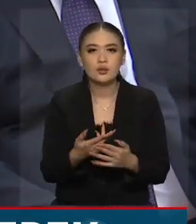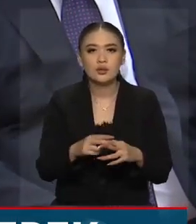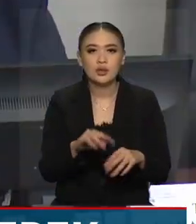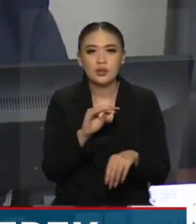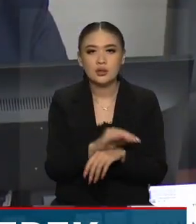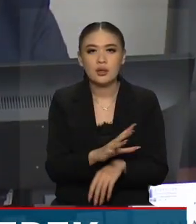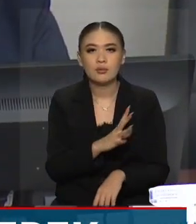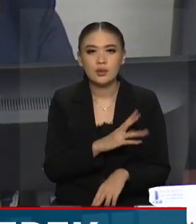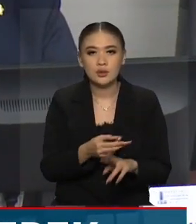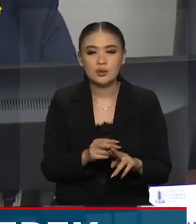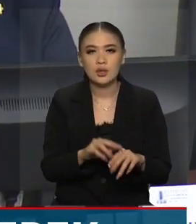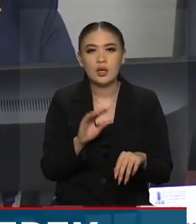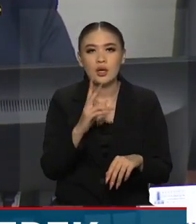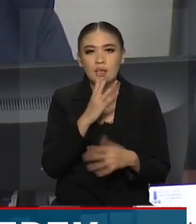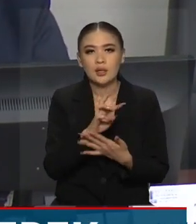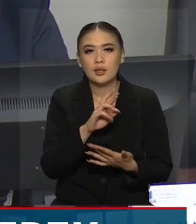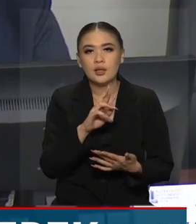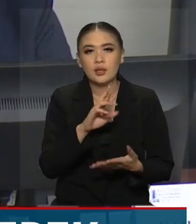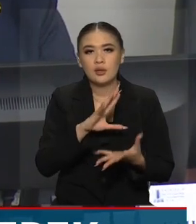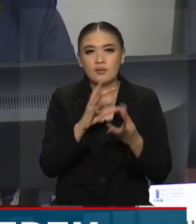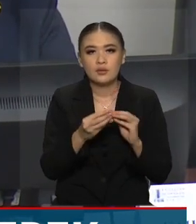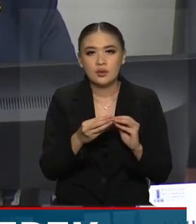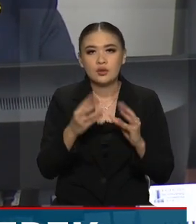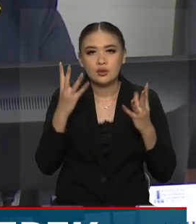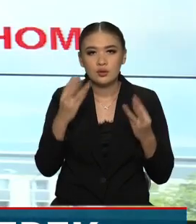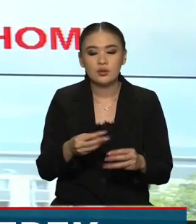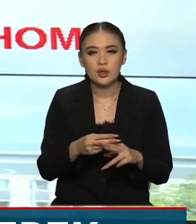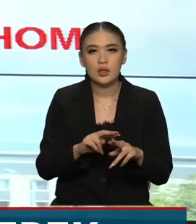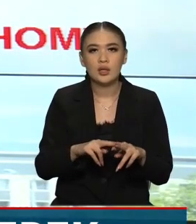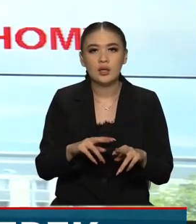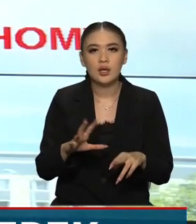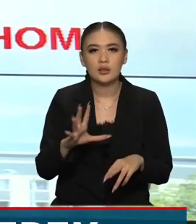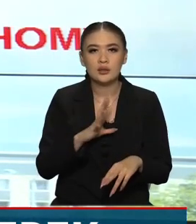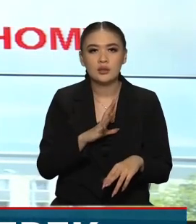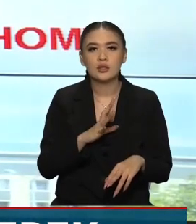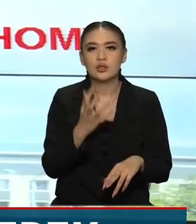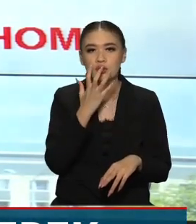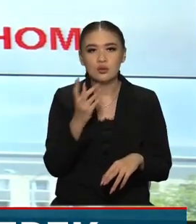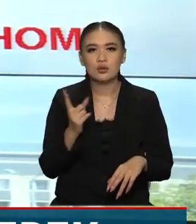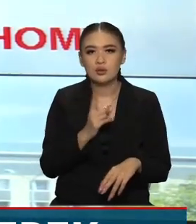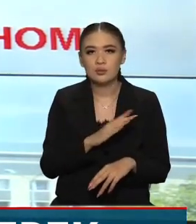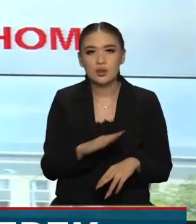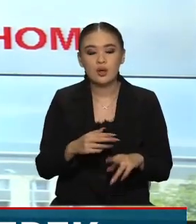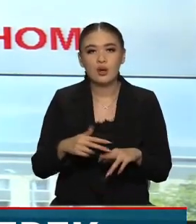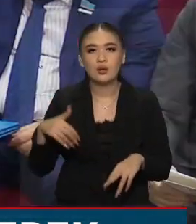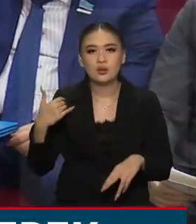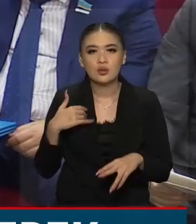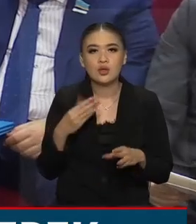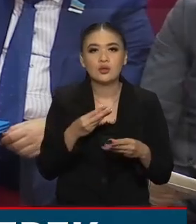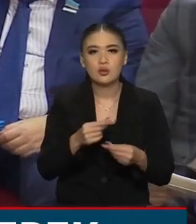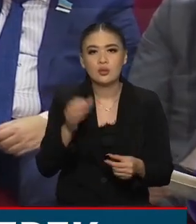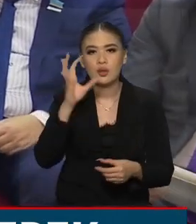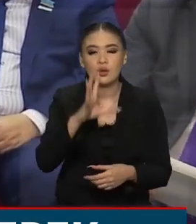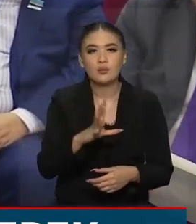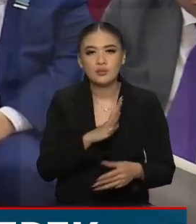енгізген. Соның бірі биотыңайтқыштар. Яғни күн райының жылынуын күтпей, осы препаратты қолдану арқылы топырақтың